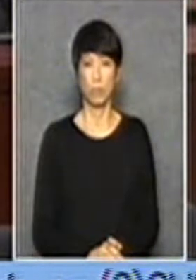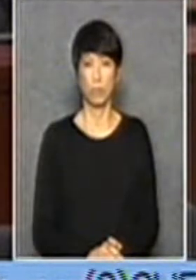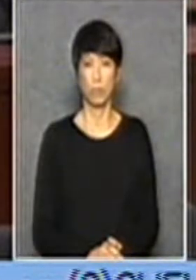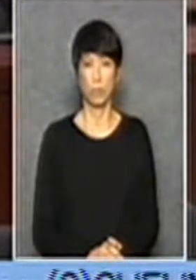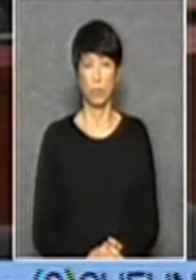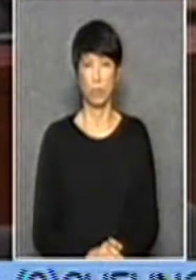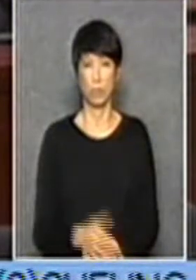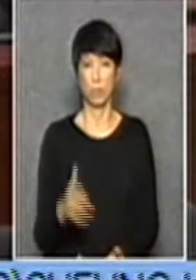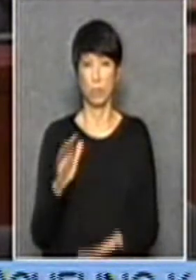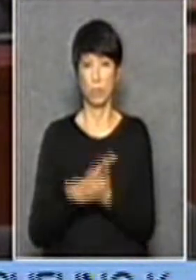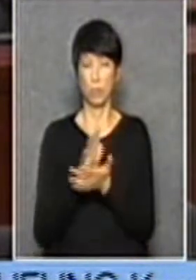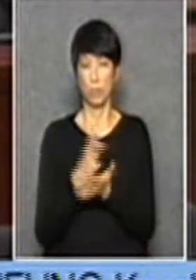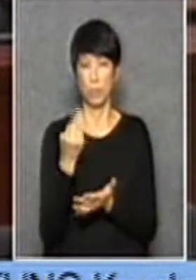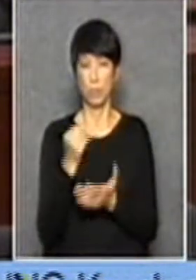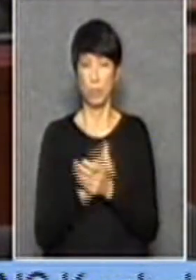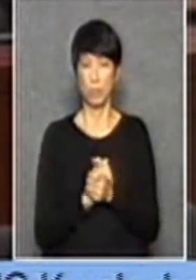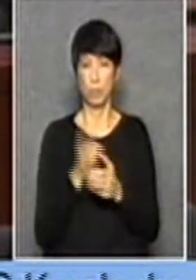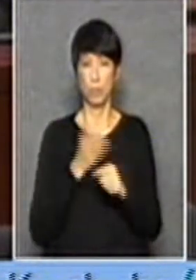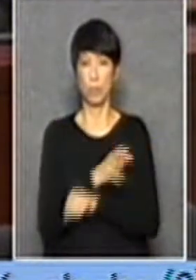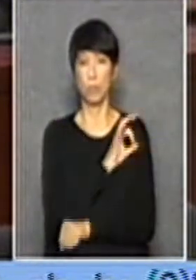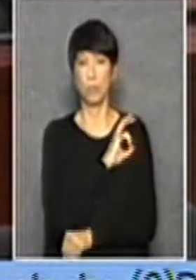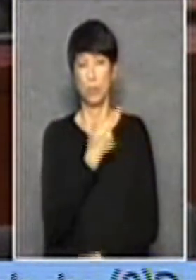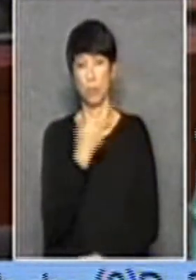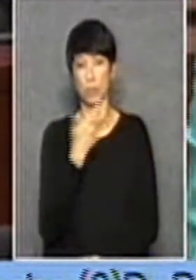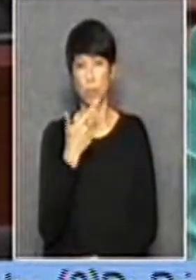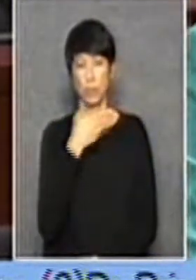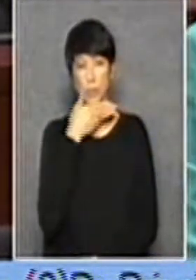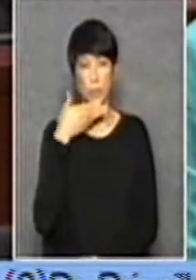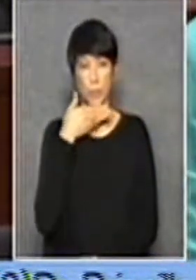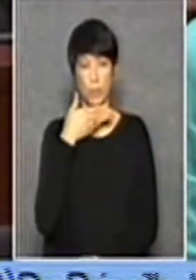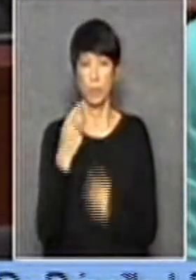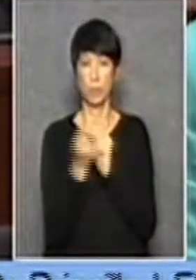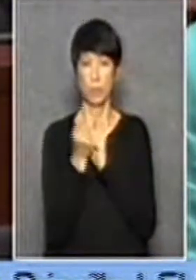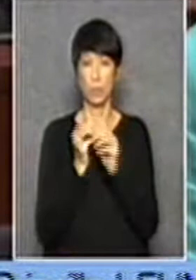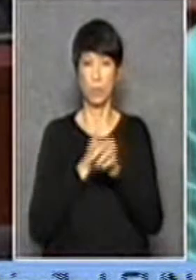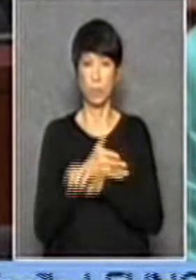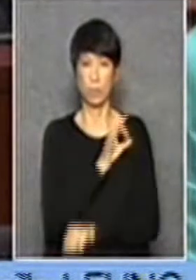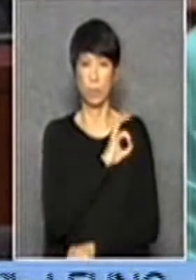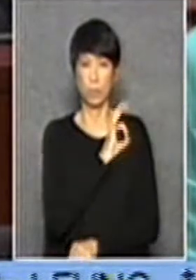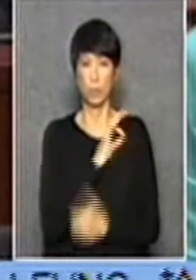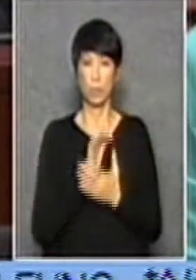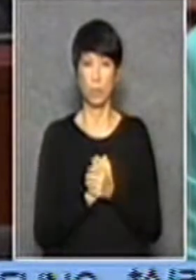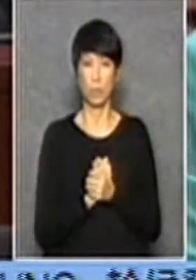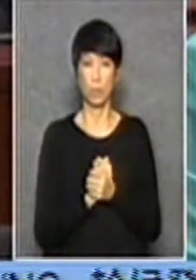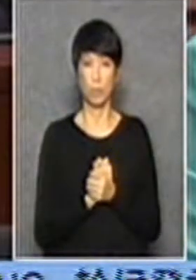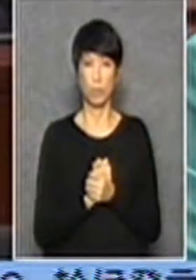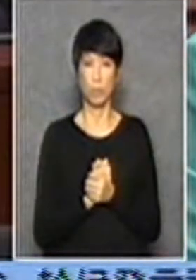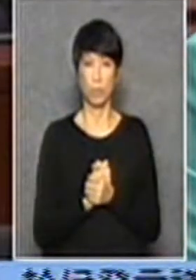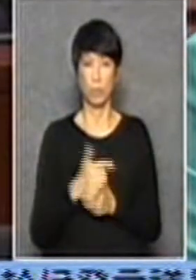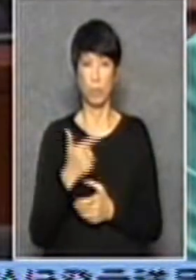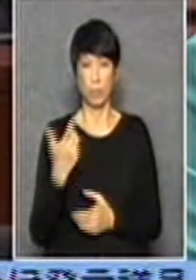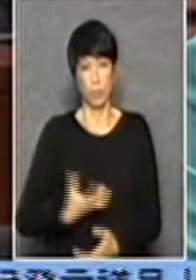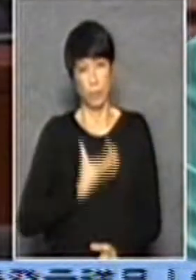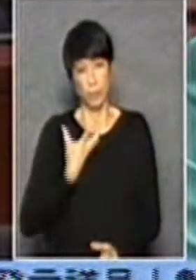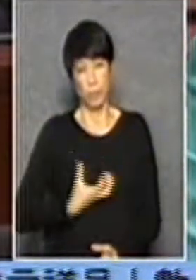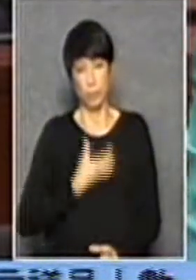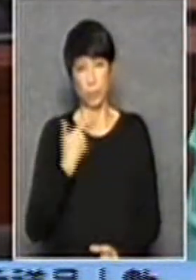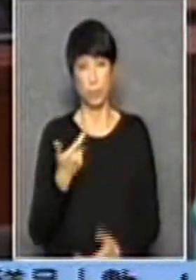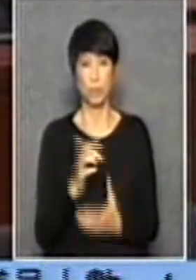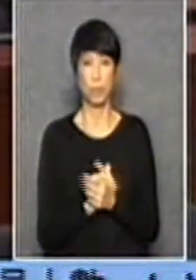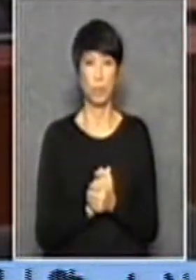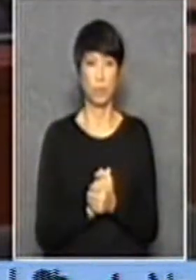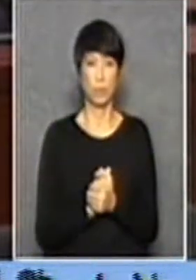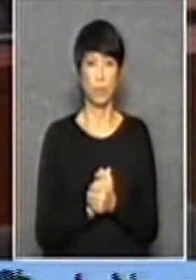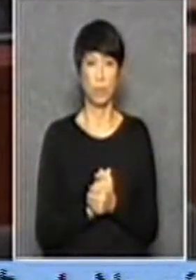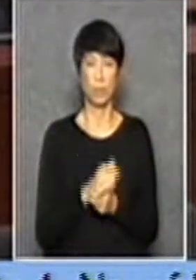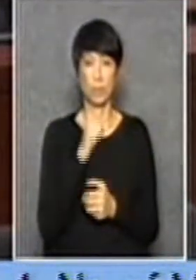這幾年其實社會上不少青少年對社會聚集了很大的怨氣，